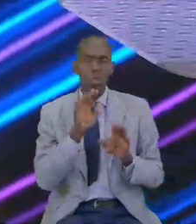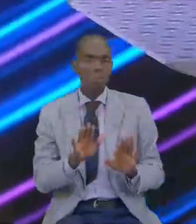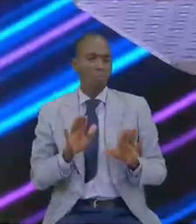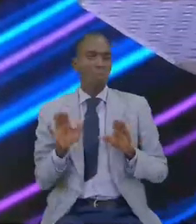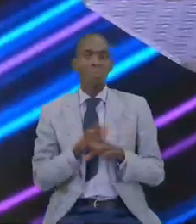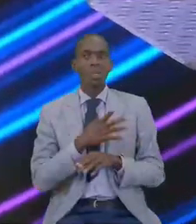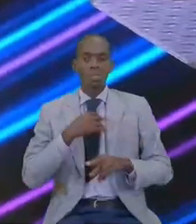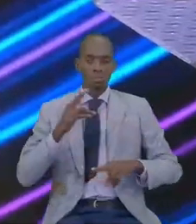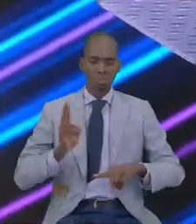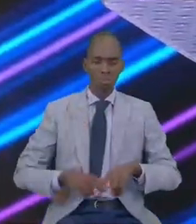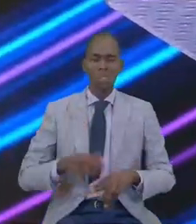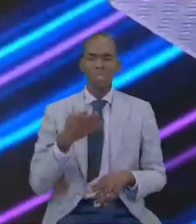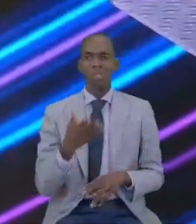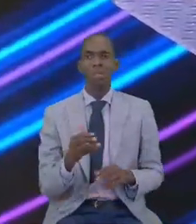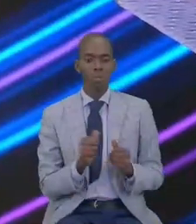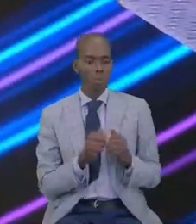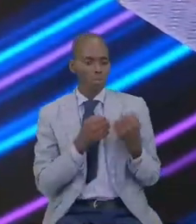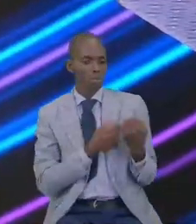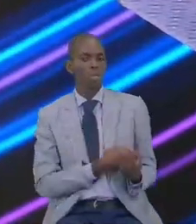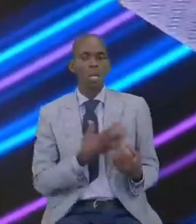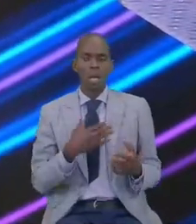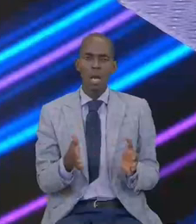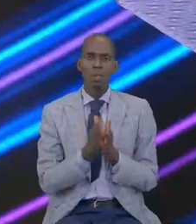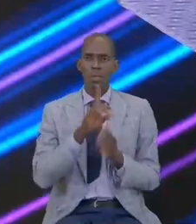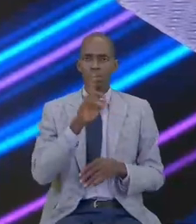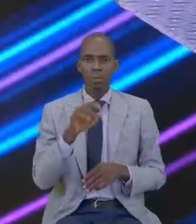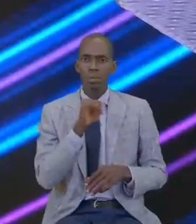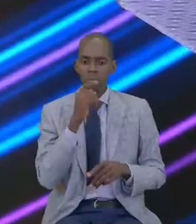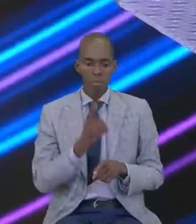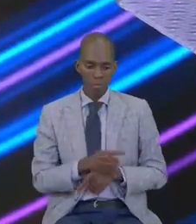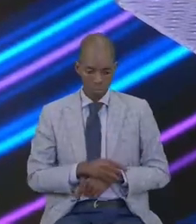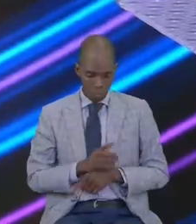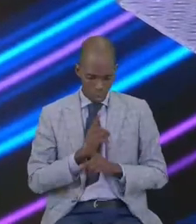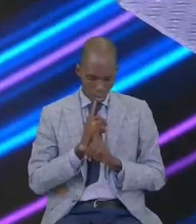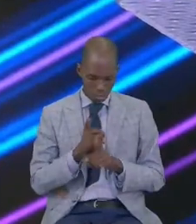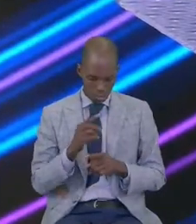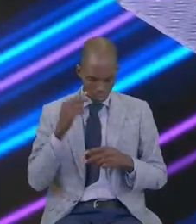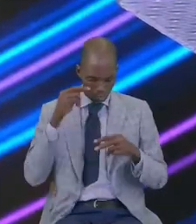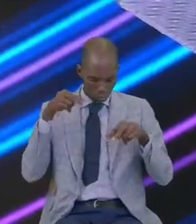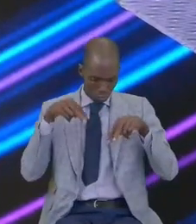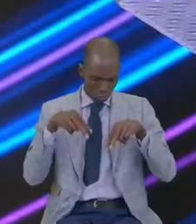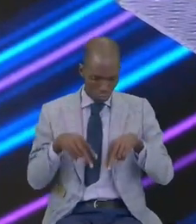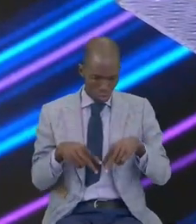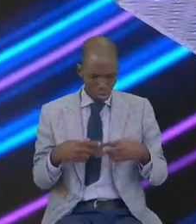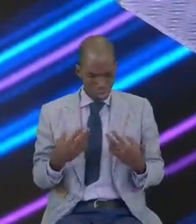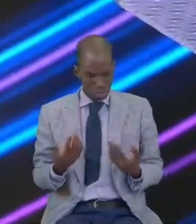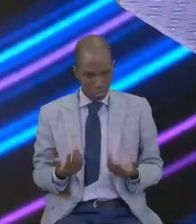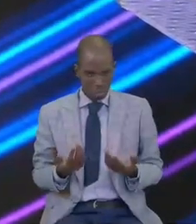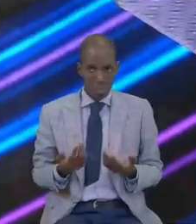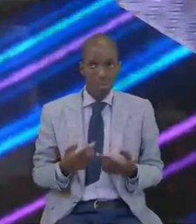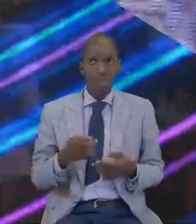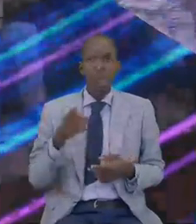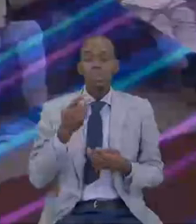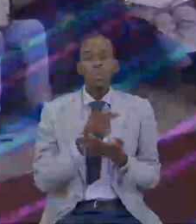là, et quand tu te poses des questions, tu ne regardes, baisse pas la tête. Ah, je ne sais pas. Hein. Le Saint-Esprit en